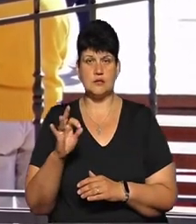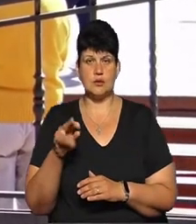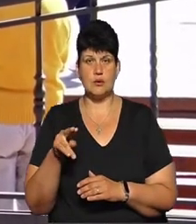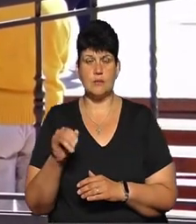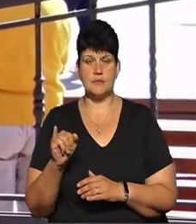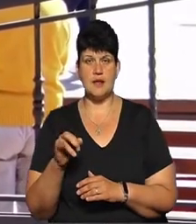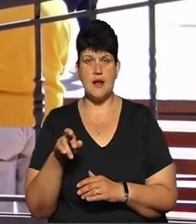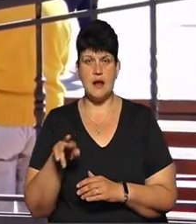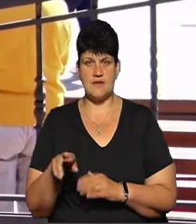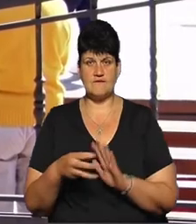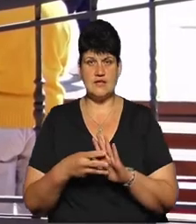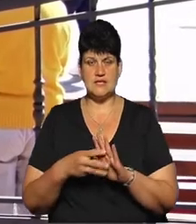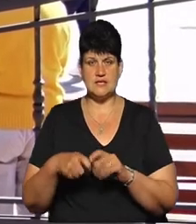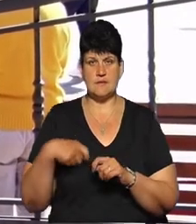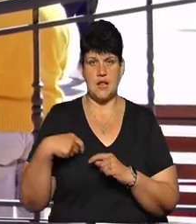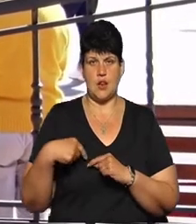кілометрів від Слав'янська.